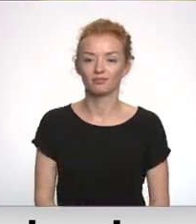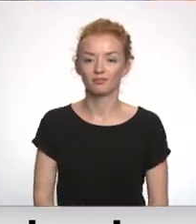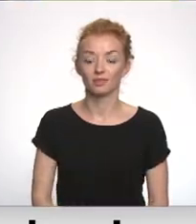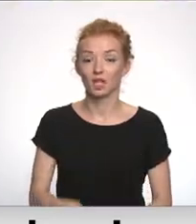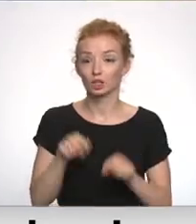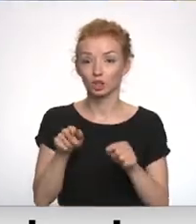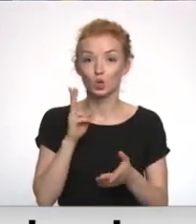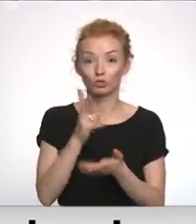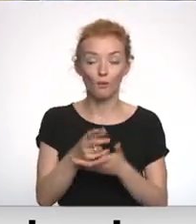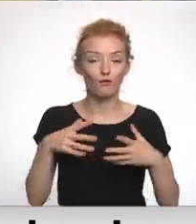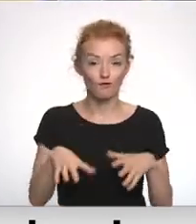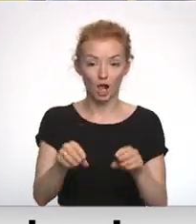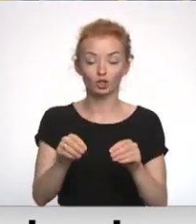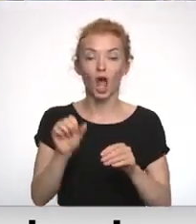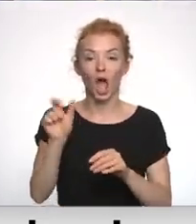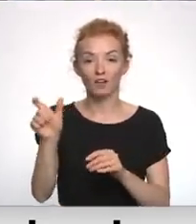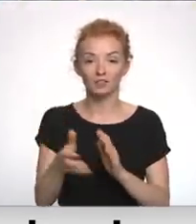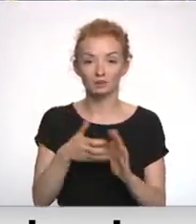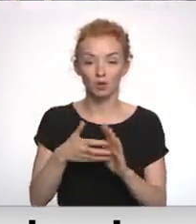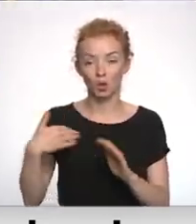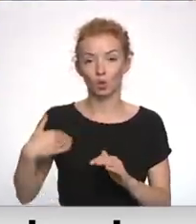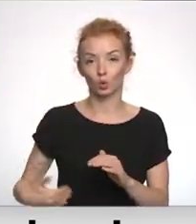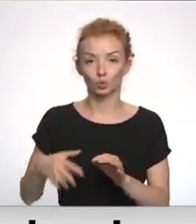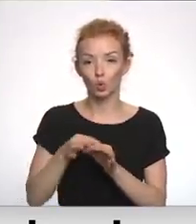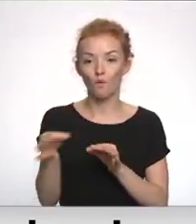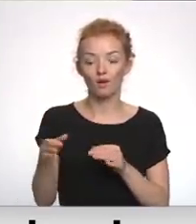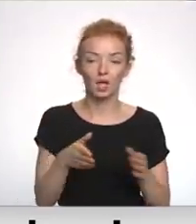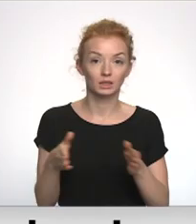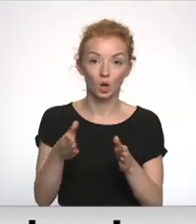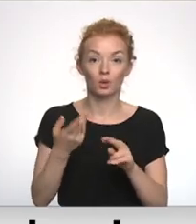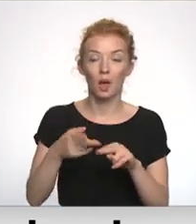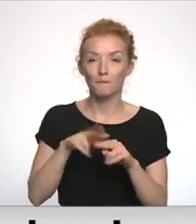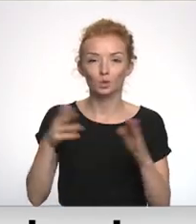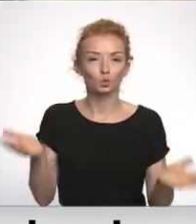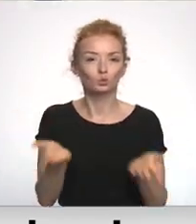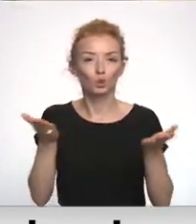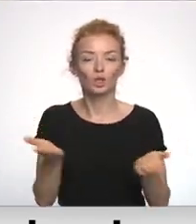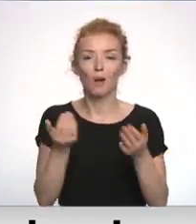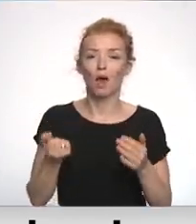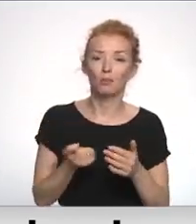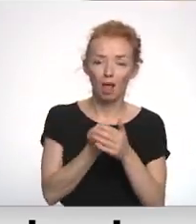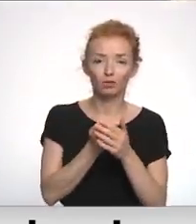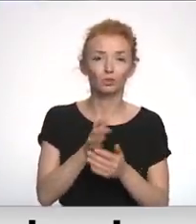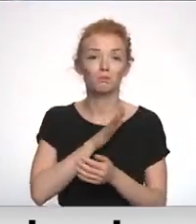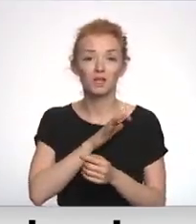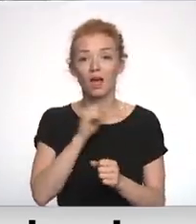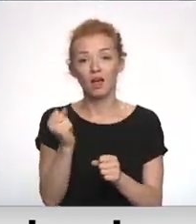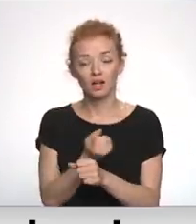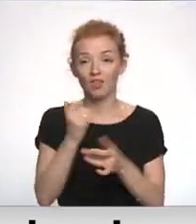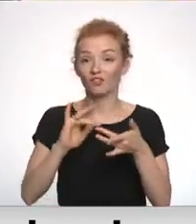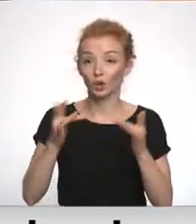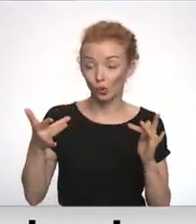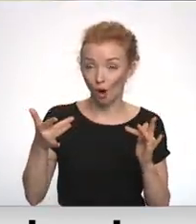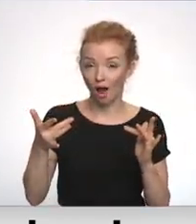Galvenokārt šī uzdevuma veikšanai Arvis izmantoja kuldīgas novada ceļus. Līdz ar to uzmundrinājumu un atbalsti bija ne tikai virtuāli,